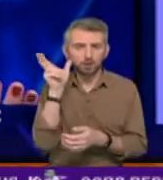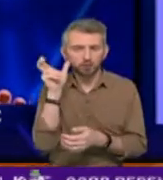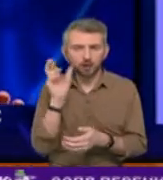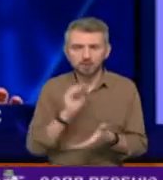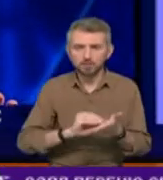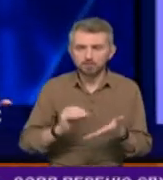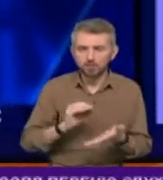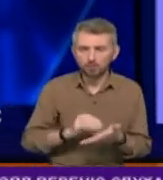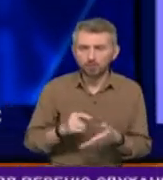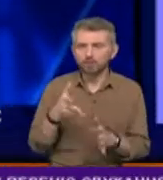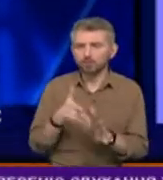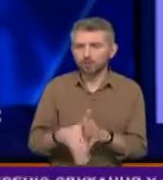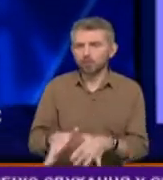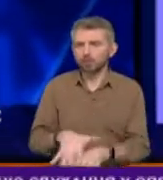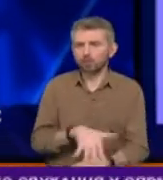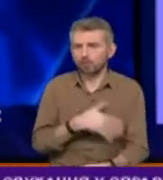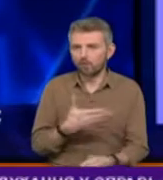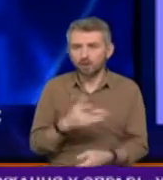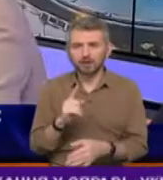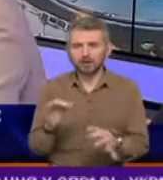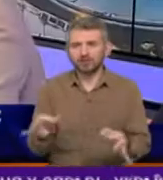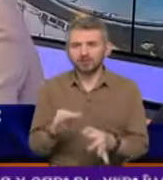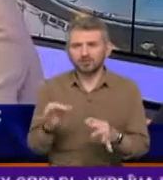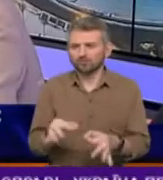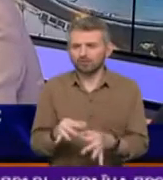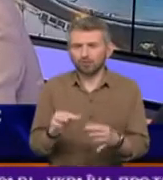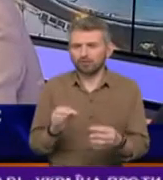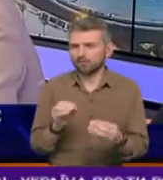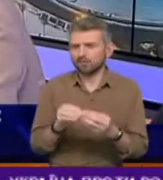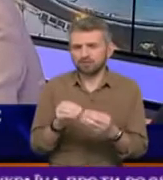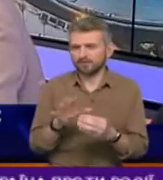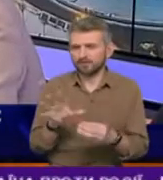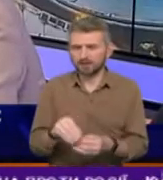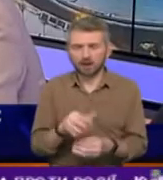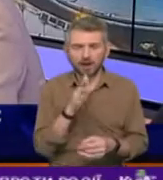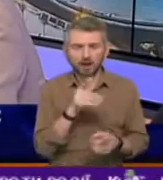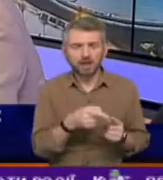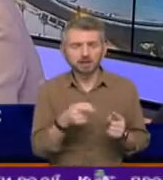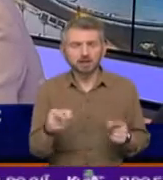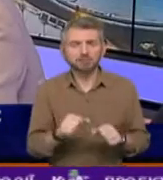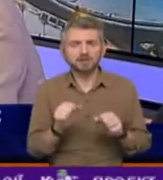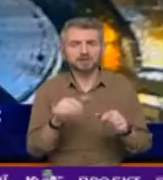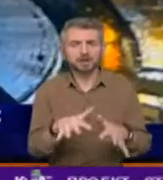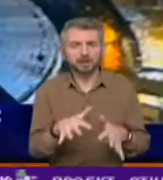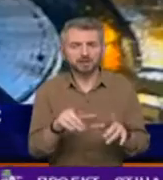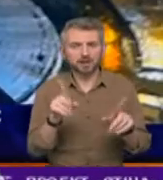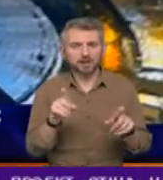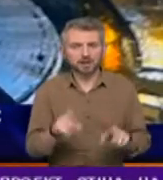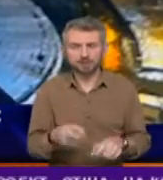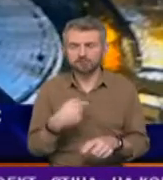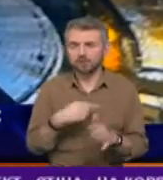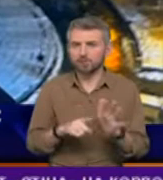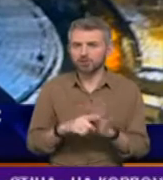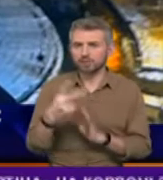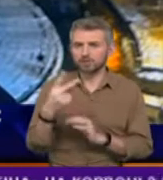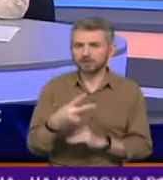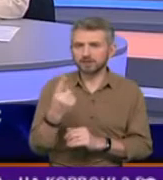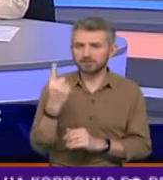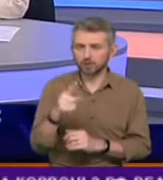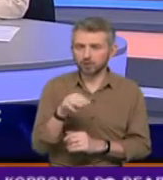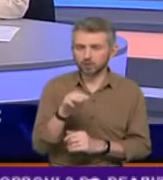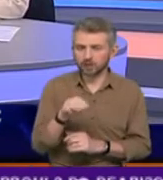що рівність доступу, рівність правил – це наш основний слоган. І якщо ми